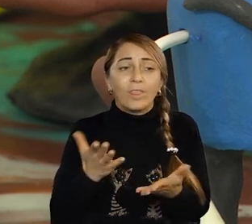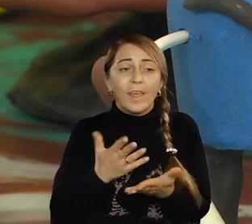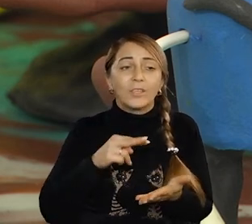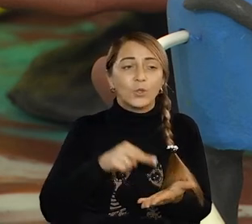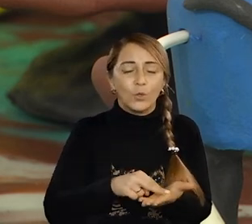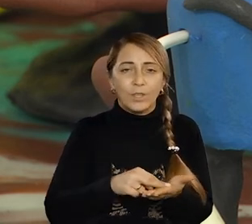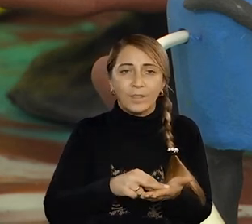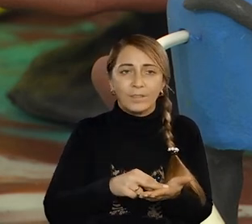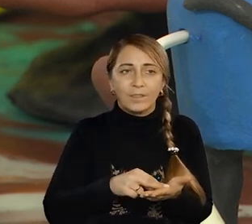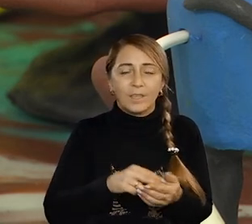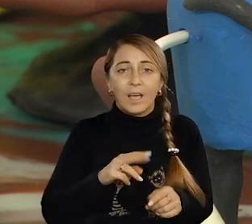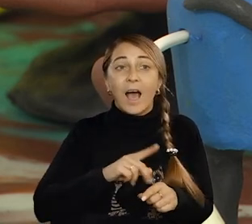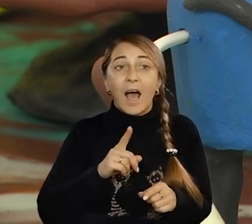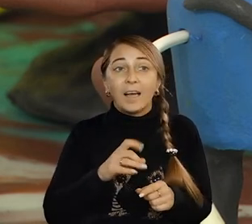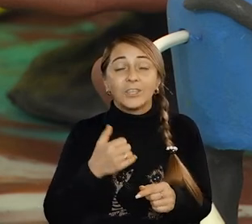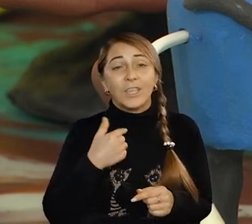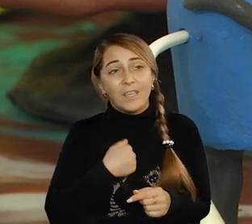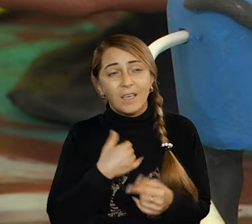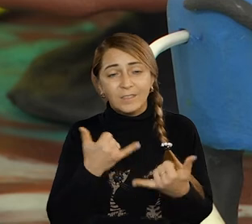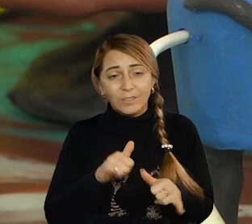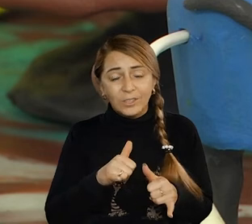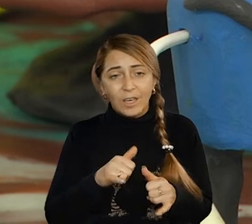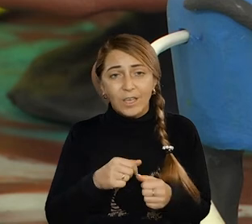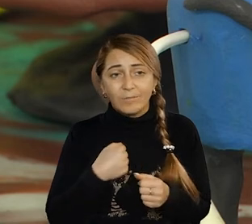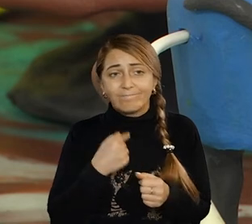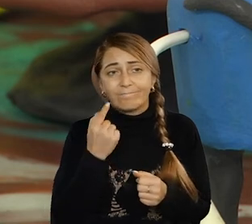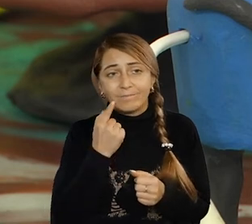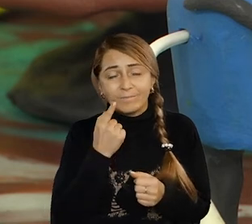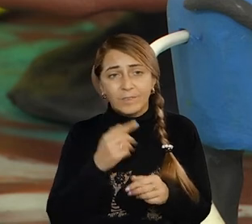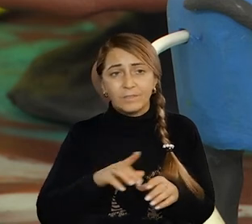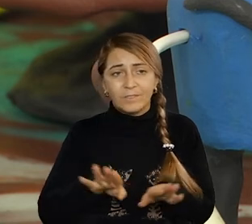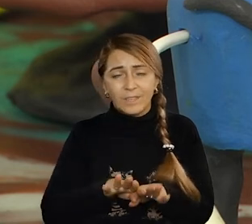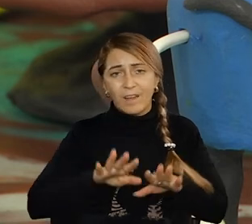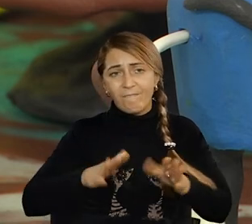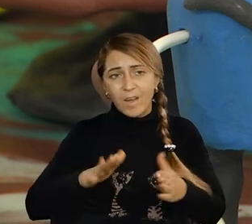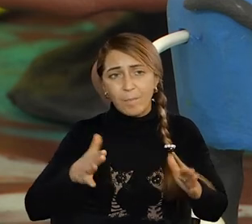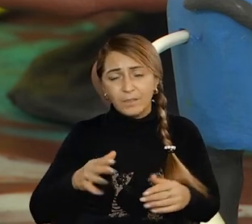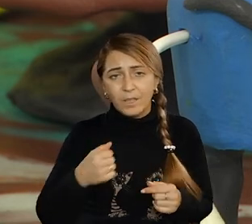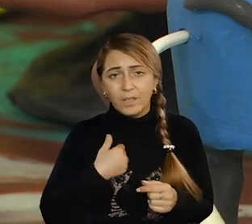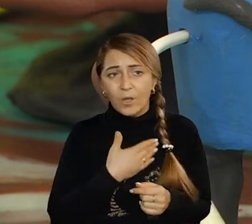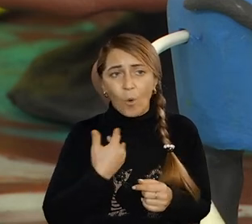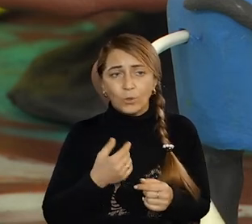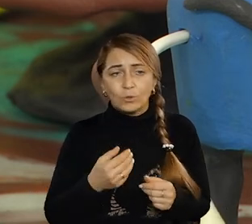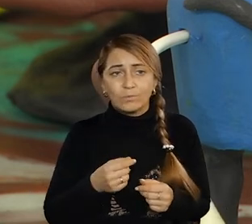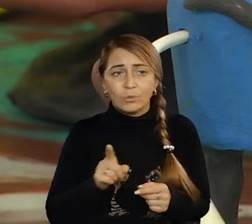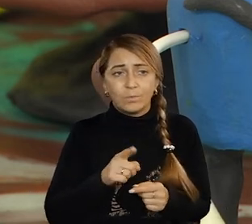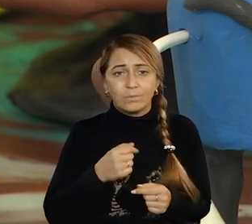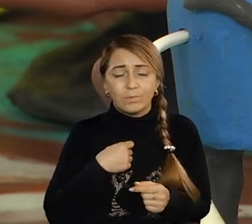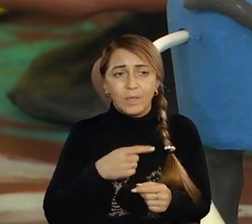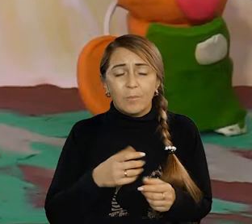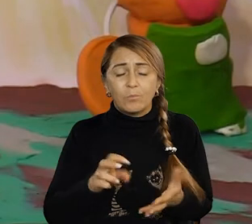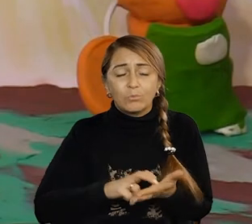стоїть на столі. Адже я зазвичай комплексую у таких випадках, не хочу осоромитися, боюся